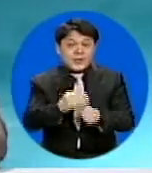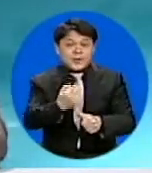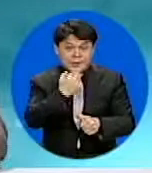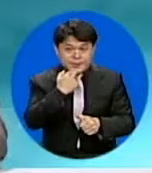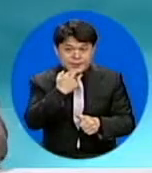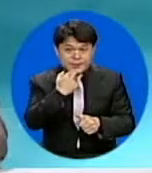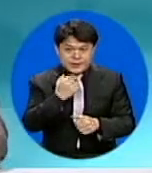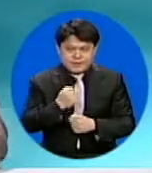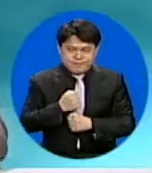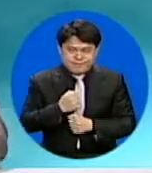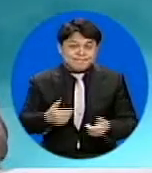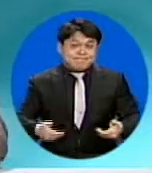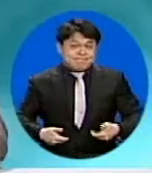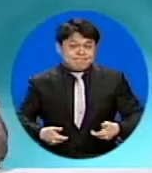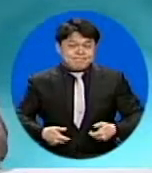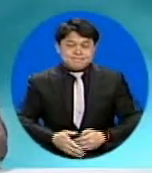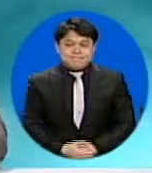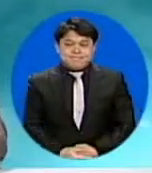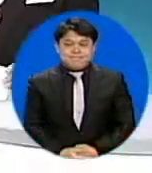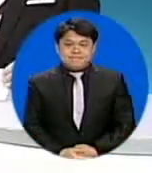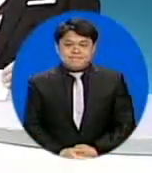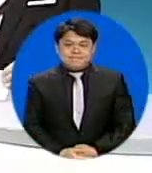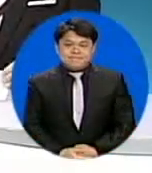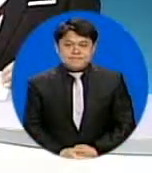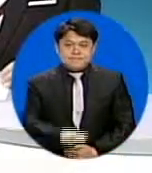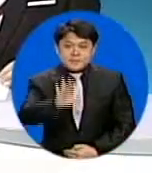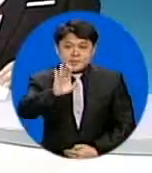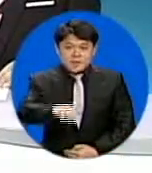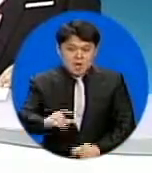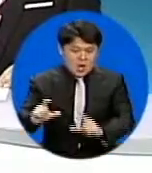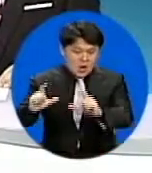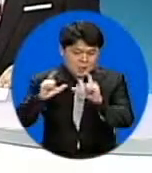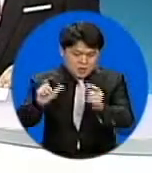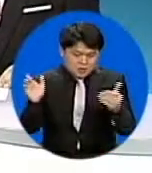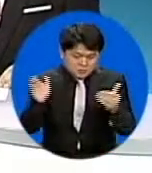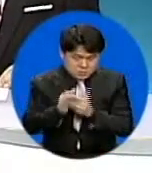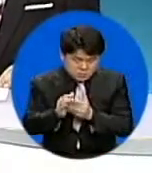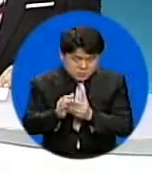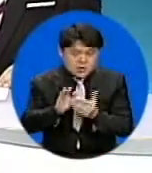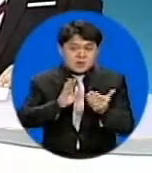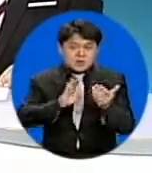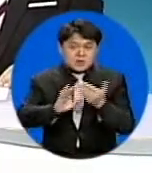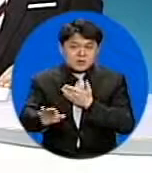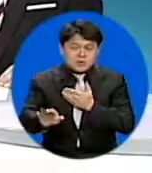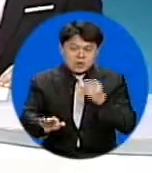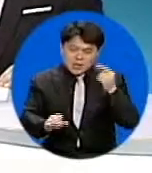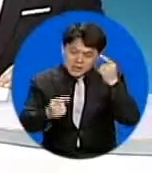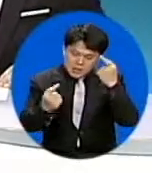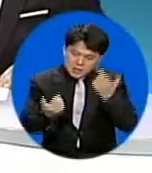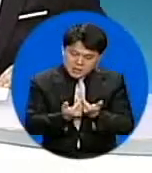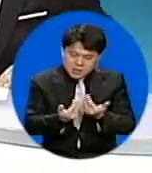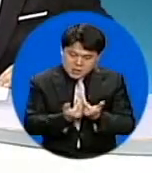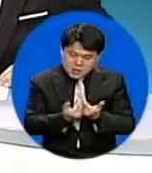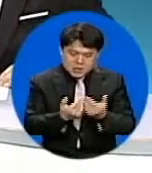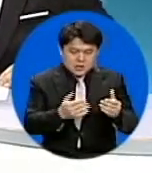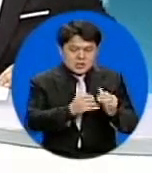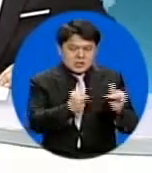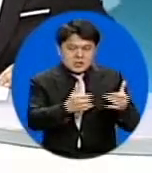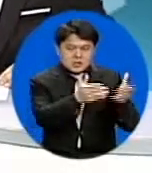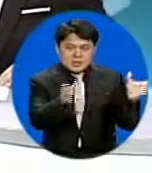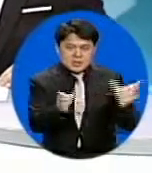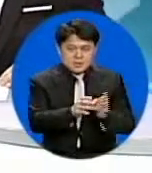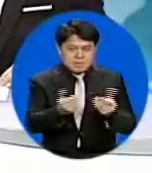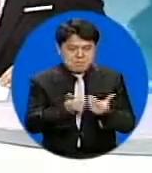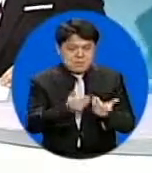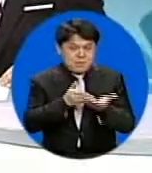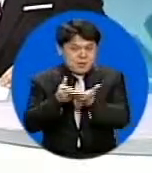되지 않도록 하는 것이 무엇보다도 좀 중요할 것 같습니다. 근데 이 통보를 받은 거에 대한 어떤 그러한 의견이 지금 시민단체 쪽에서 좀 있는 것 같네요.